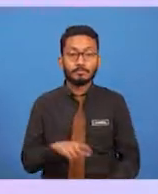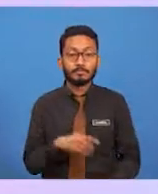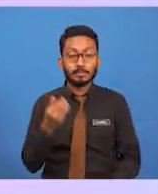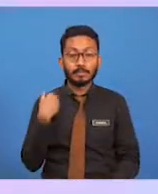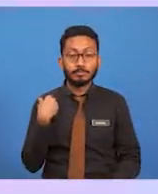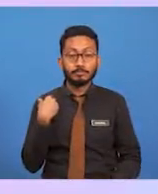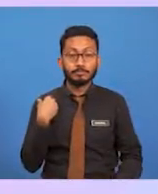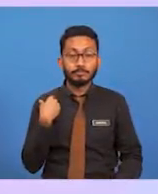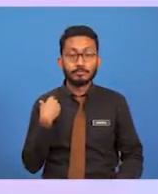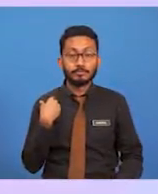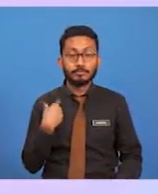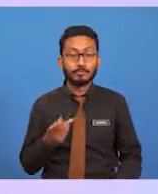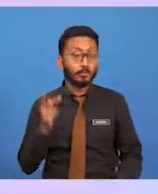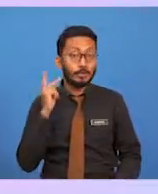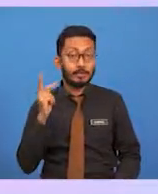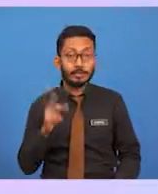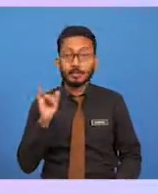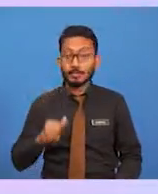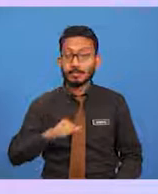mempunyai kekuatan yang tersendiri.